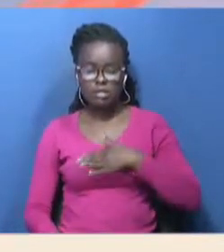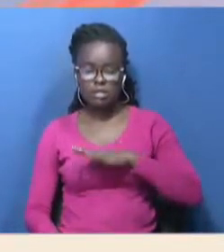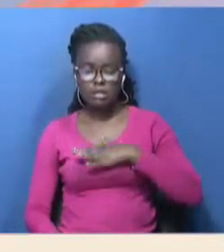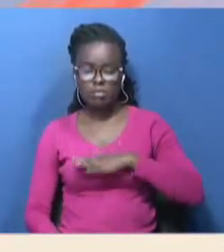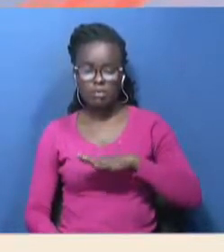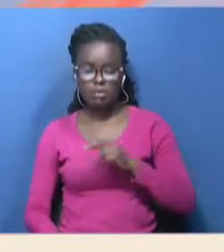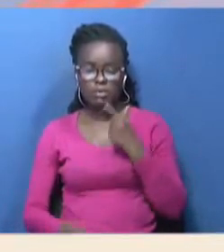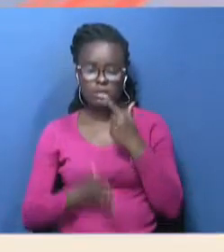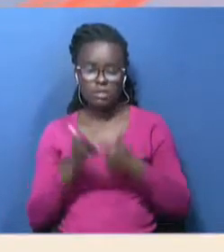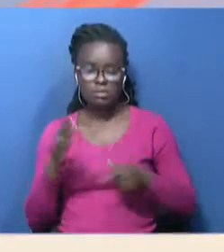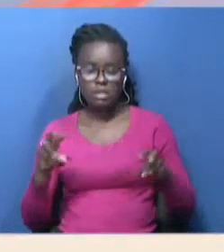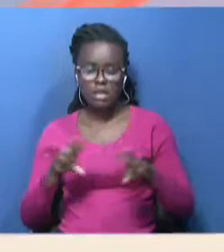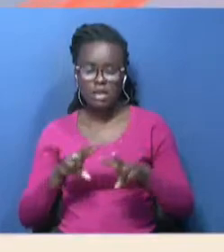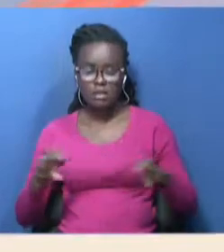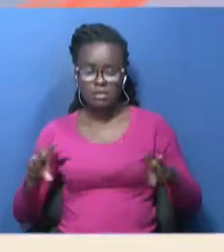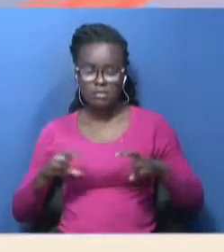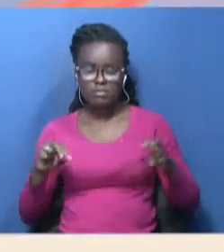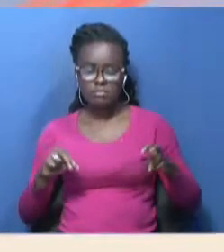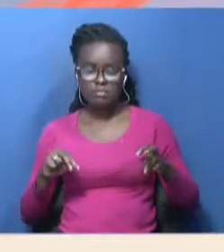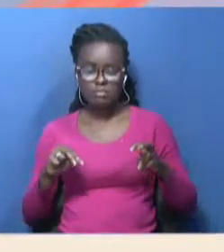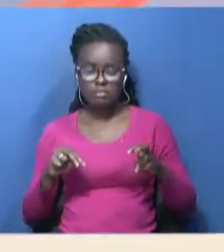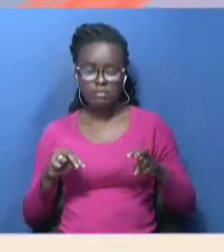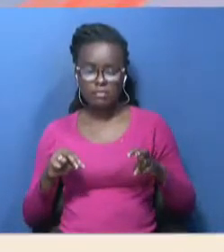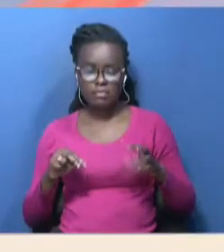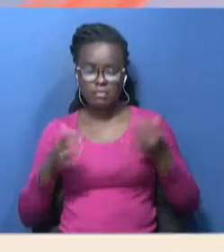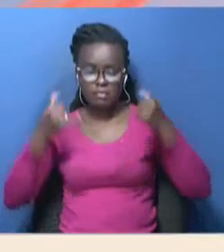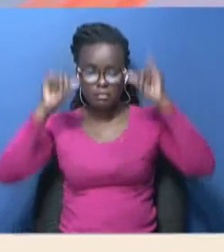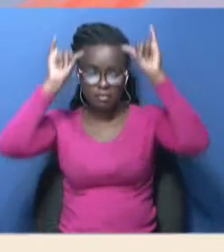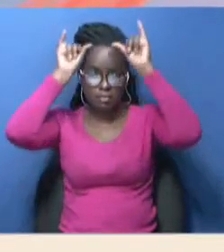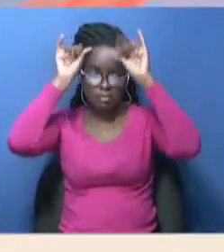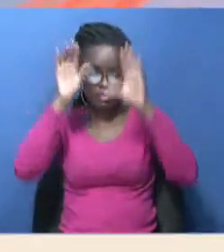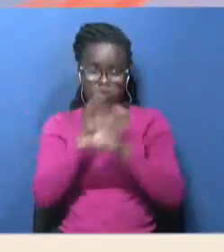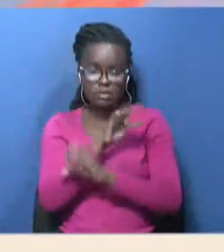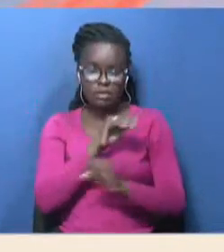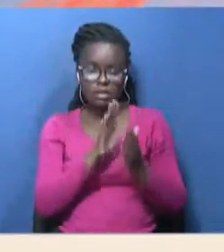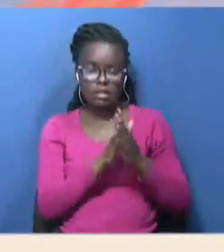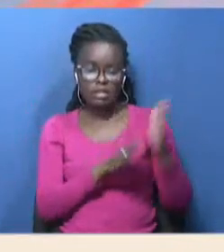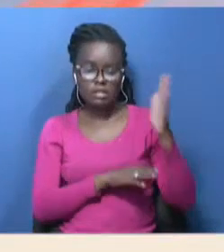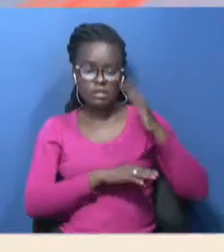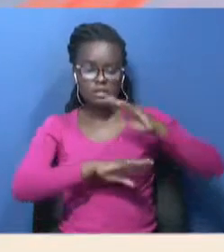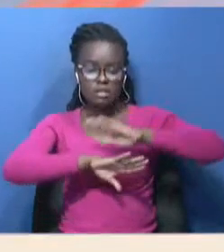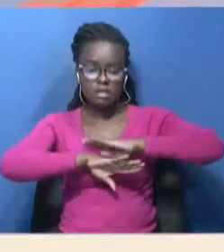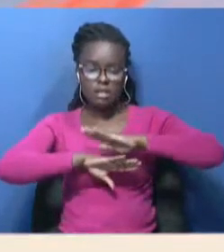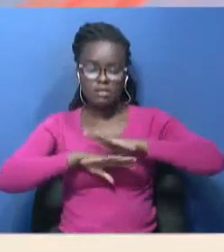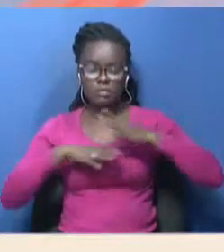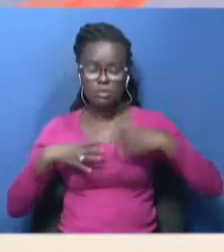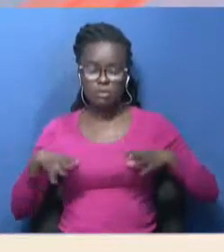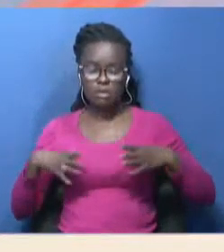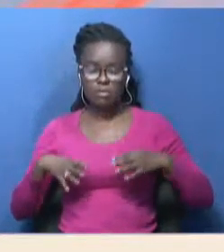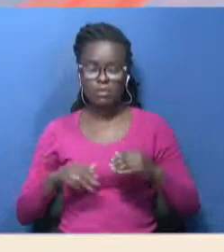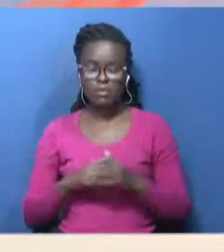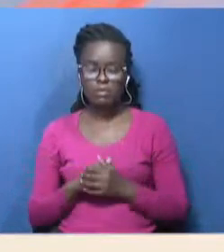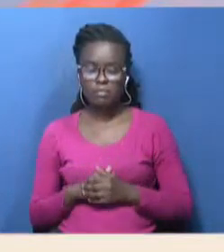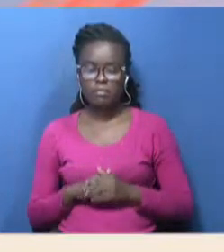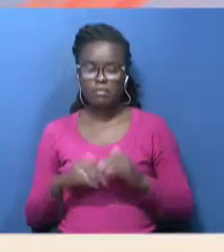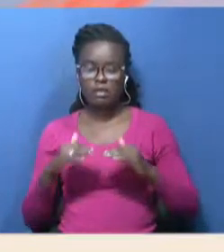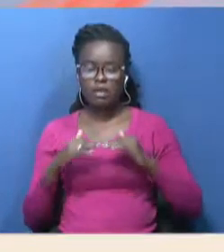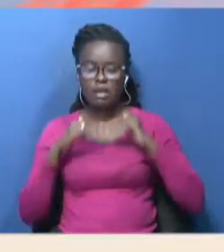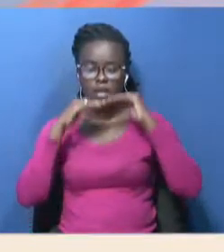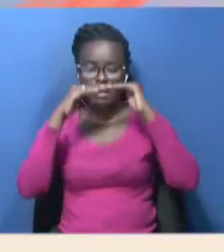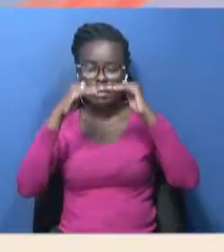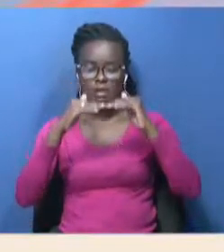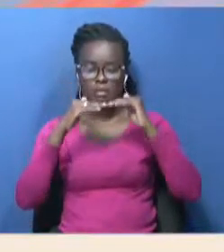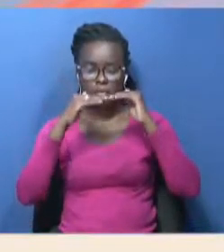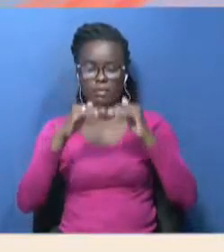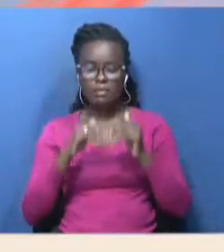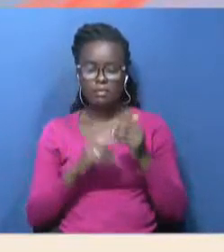wĩranĩire ũthuthuria wa gwetha mahiũ marĩa maiyĩtwo, akiuga ũgitĩri wa kũigana kũrĩ mũingĩ nĩ ũgũkorwo ũkĩgacĩrithio na